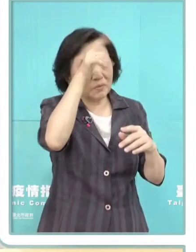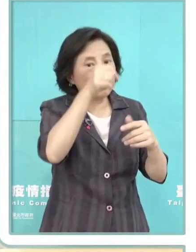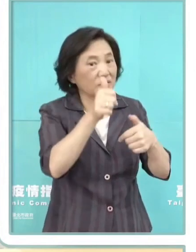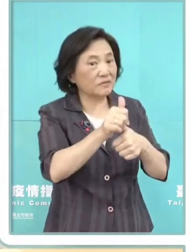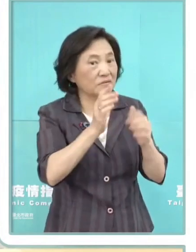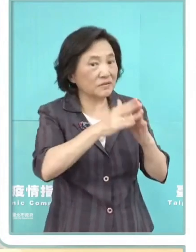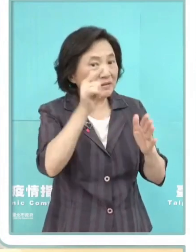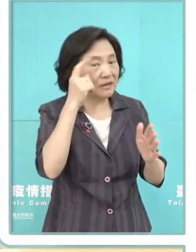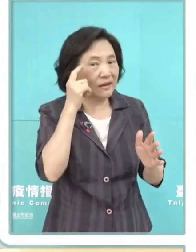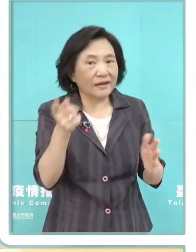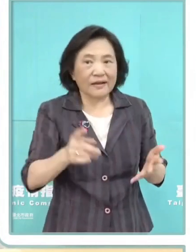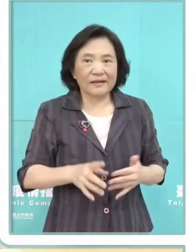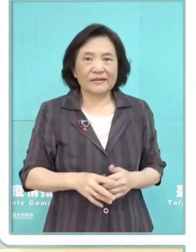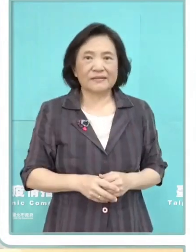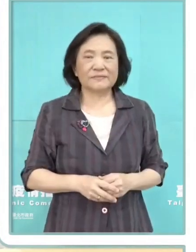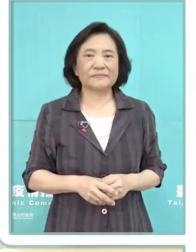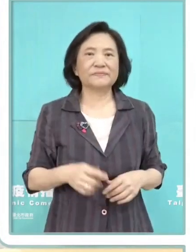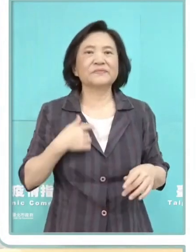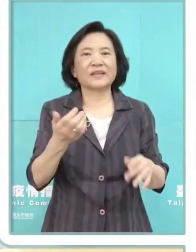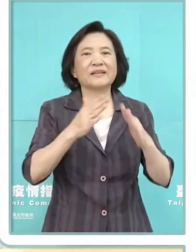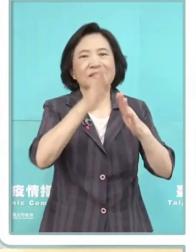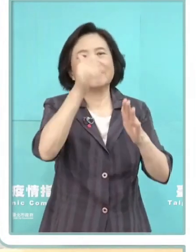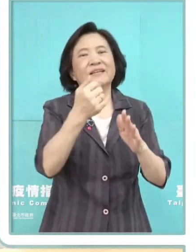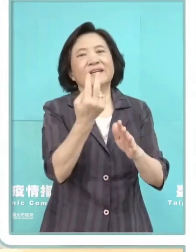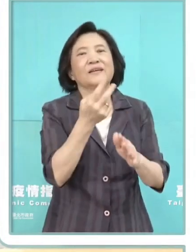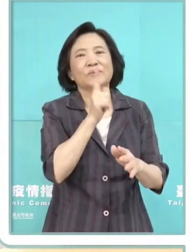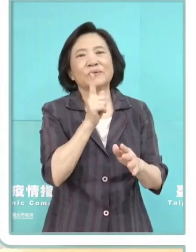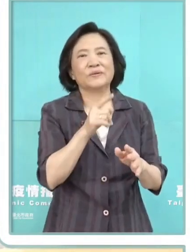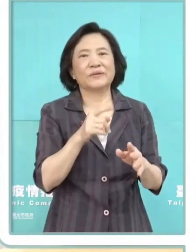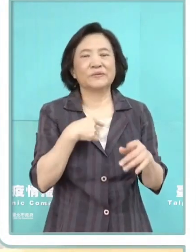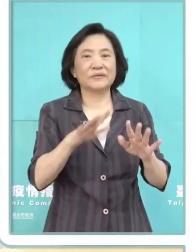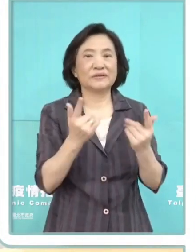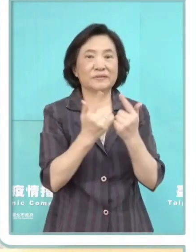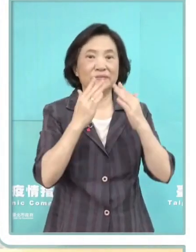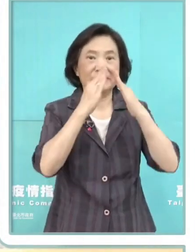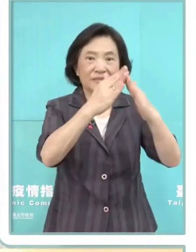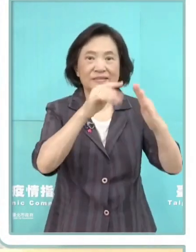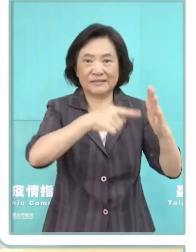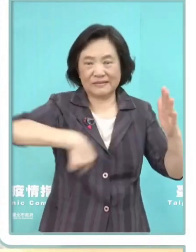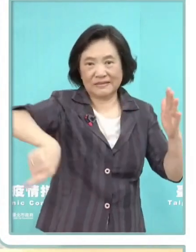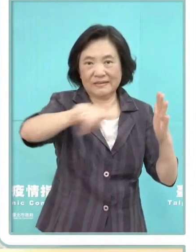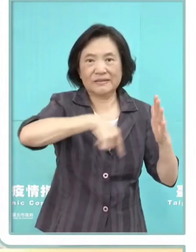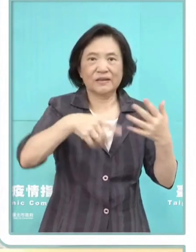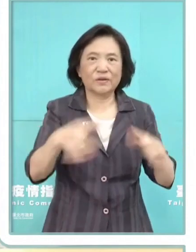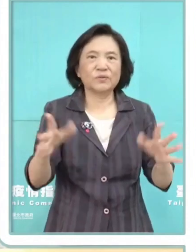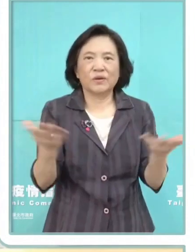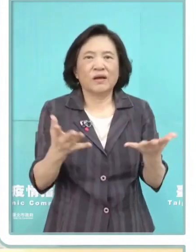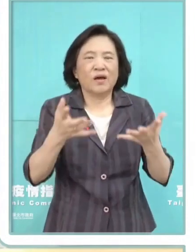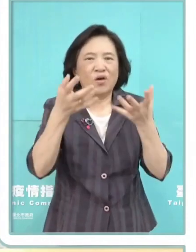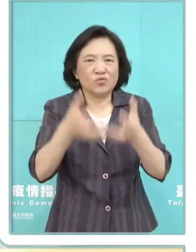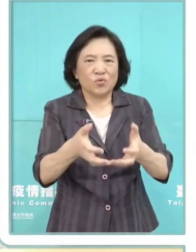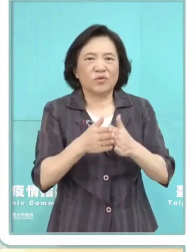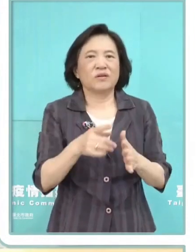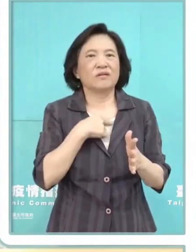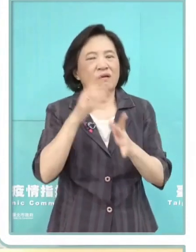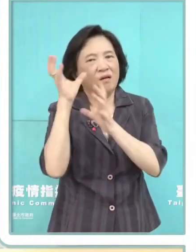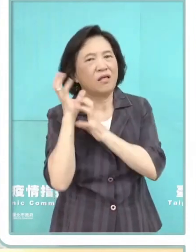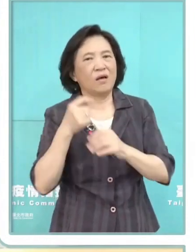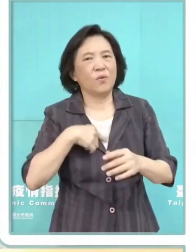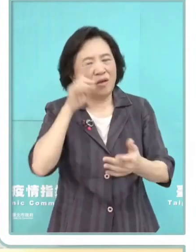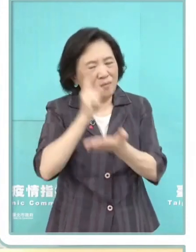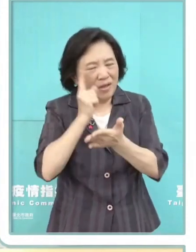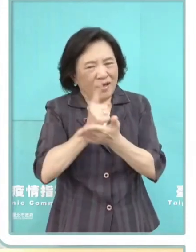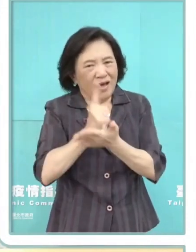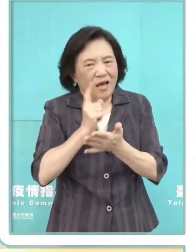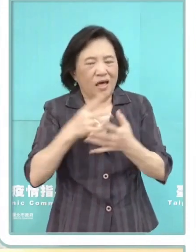看？ 就像刚刚市长说的，其实台北市有非常多重要的事情要做，我已经觉得每天的时间